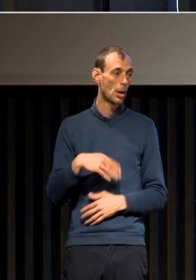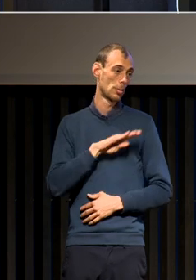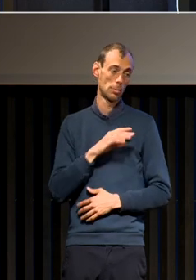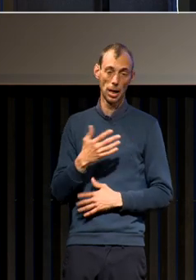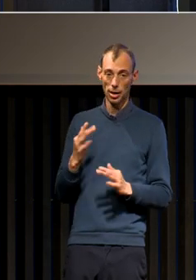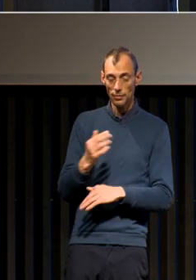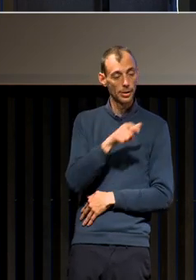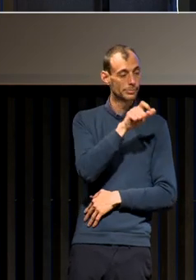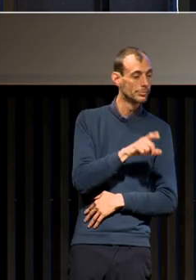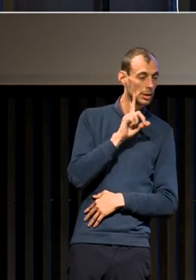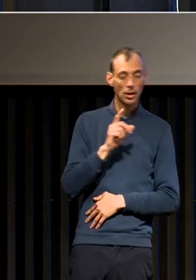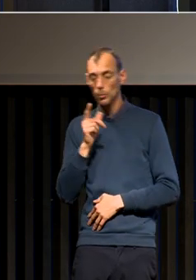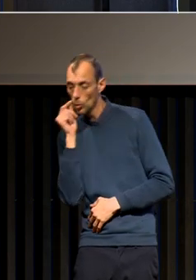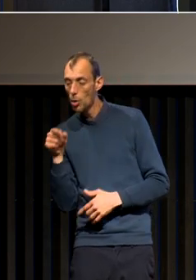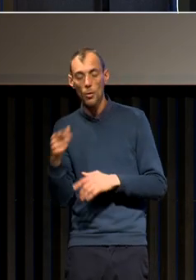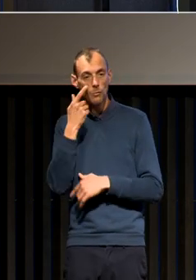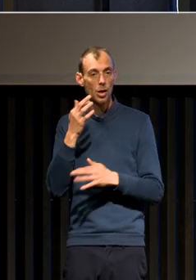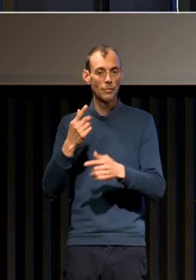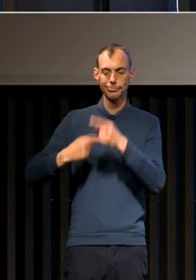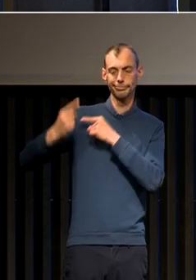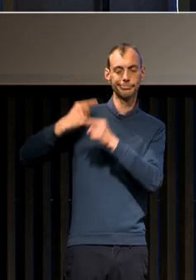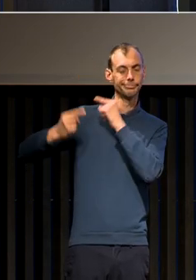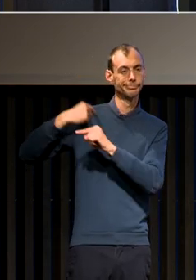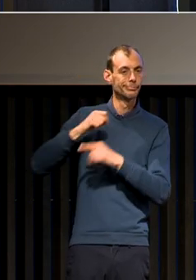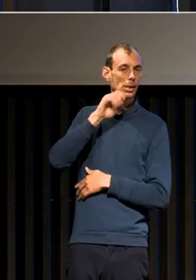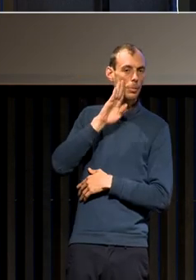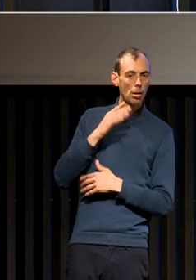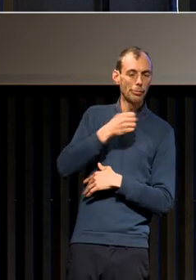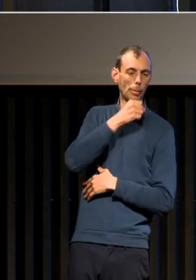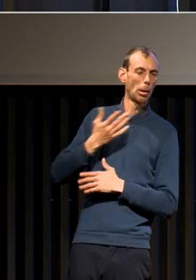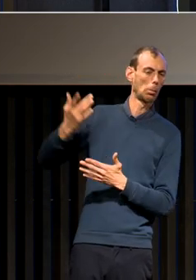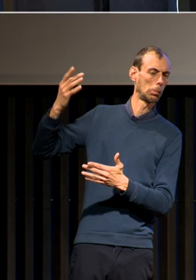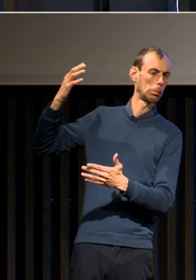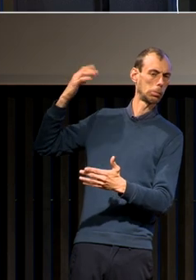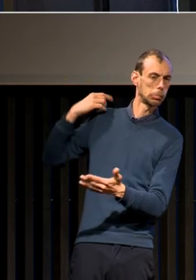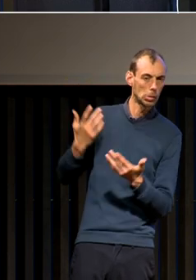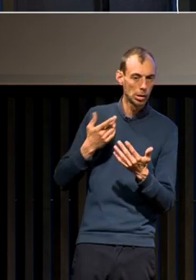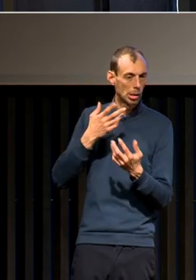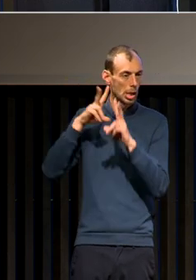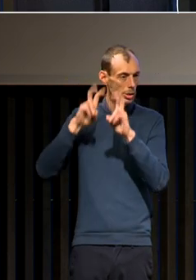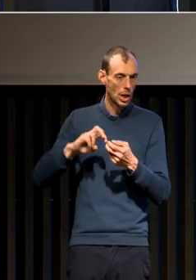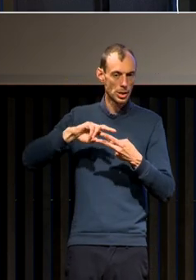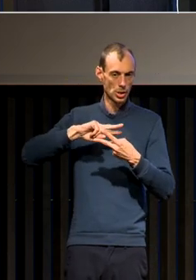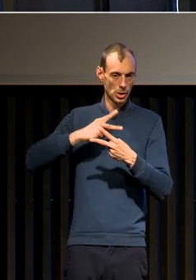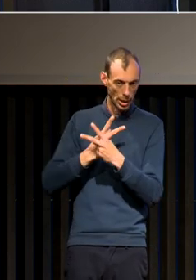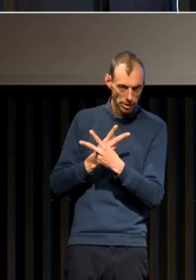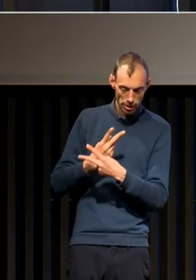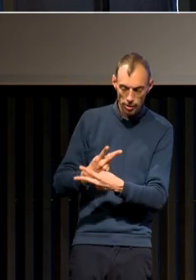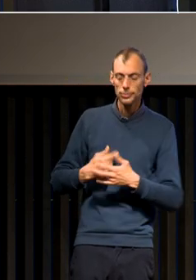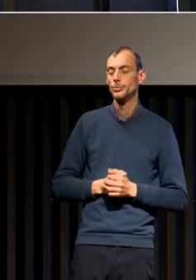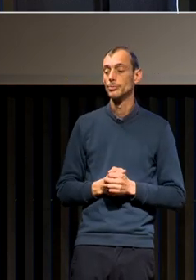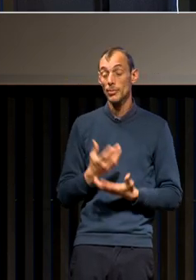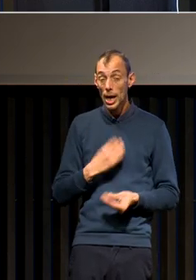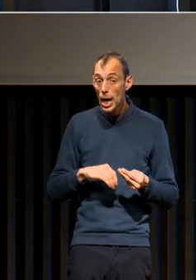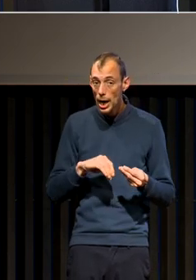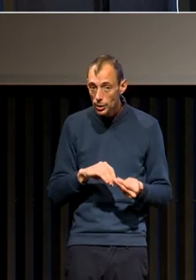antécédents personnels et familiaux à l'interrogatoire, le fait que les donneurs en France ne soient pas